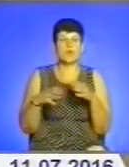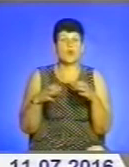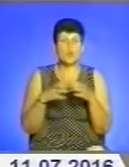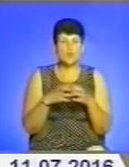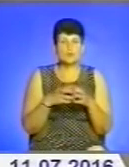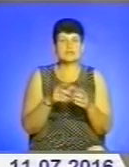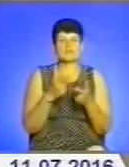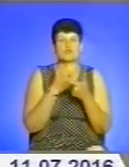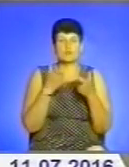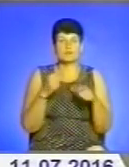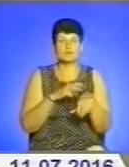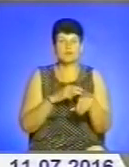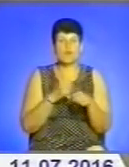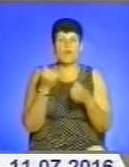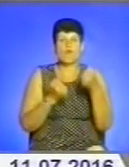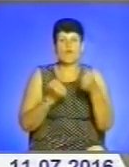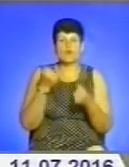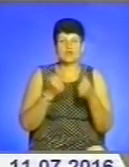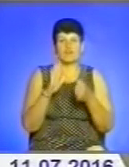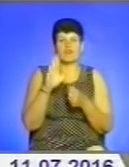інформацією правоохоронців, водій автомобіля